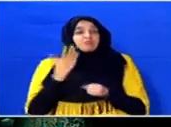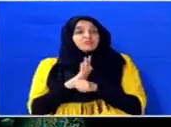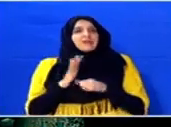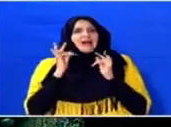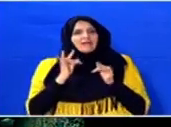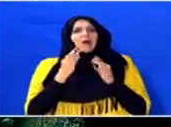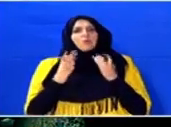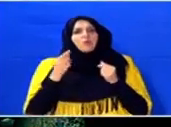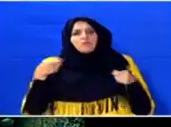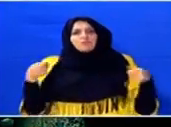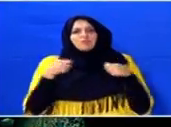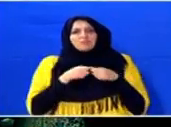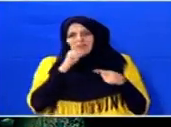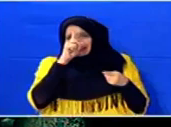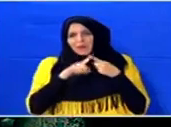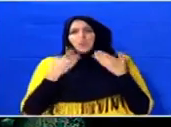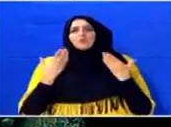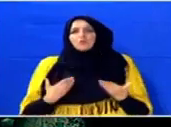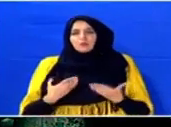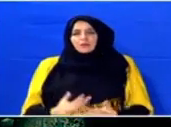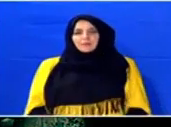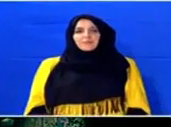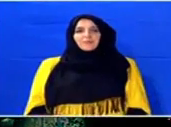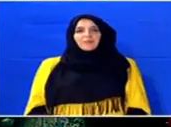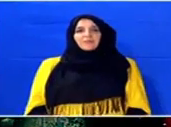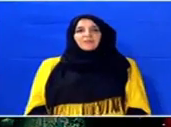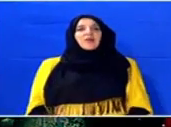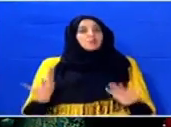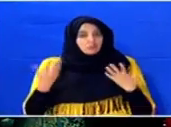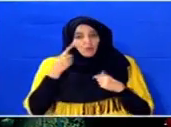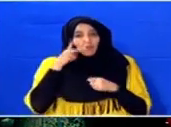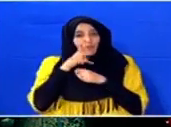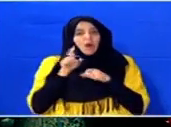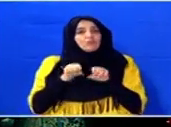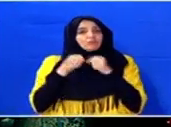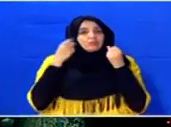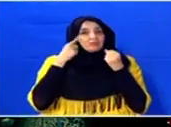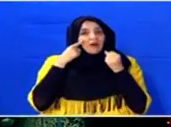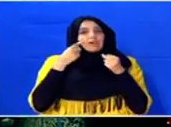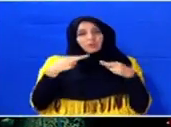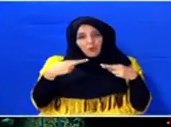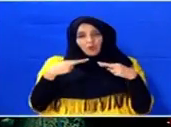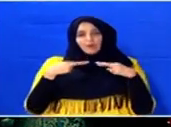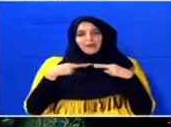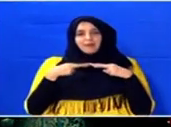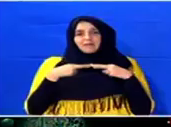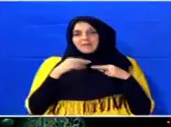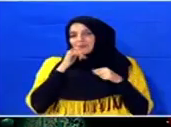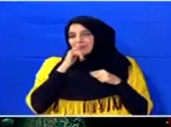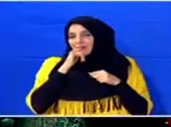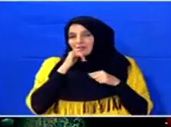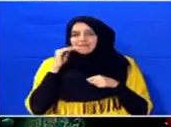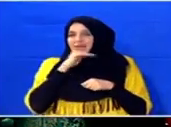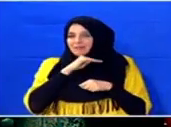تتعلق مباشره بموضوع هذه السهره ولا باس ان يشاهد ركن هذه قضيه ثم نعود